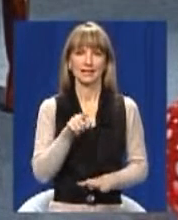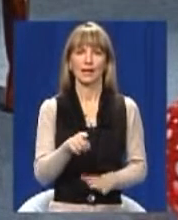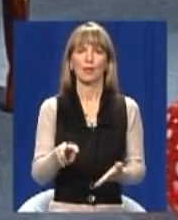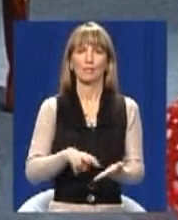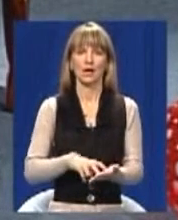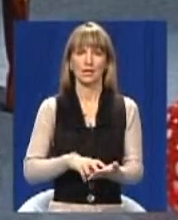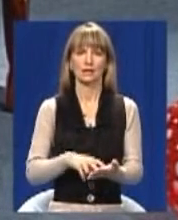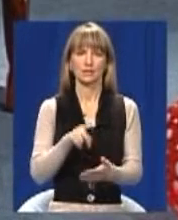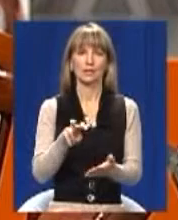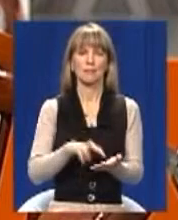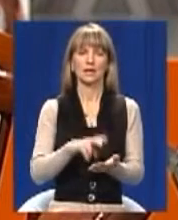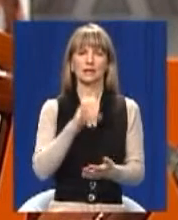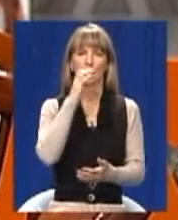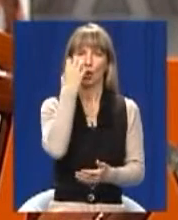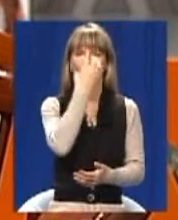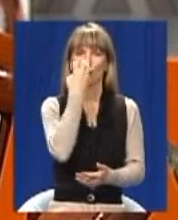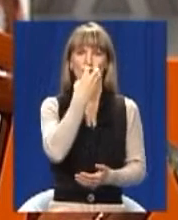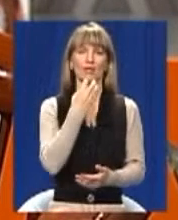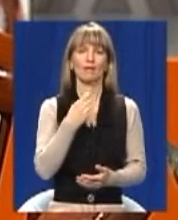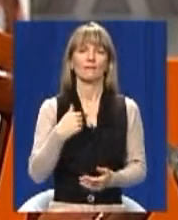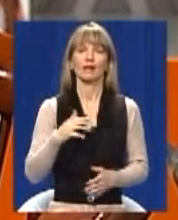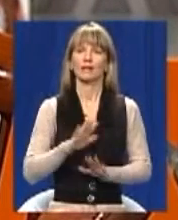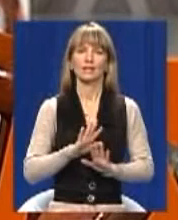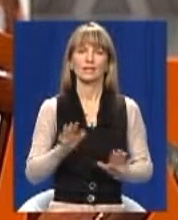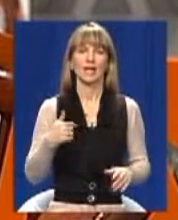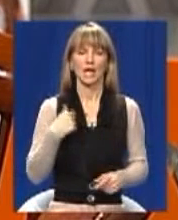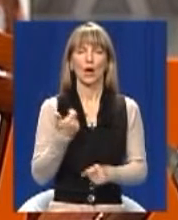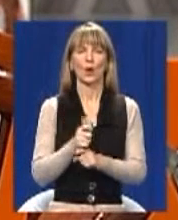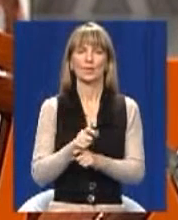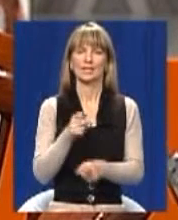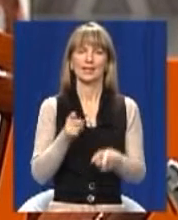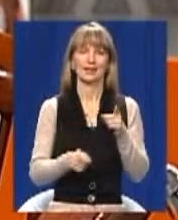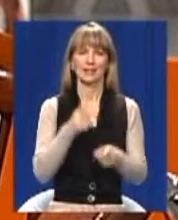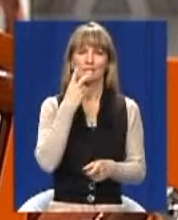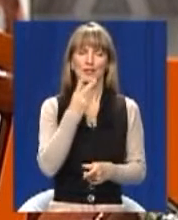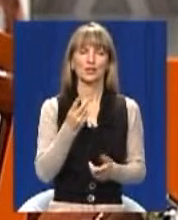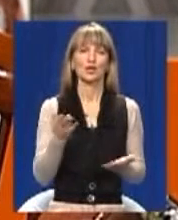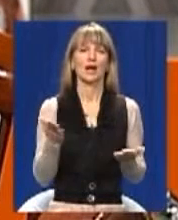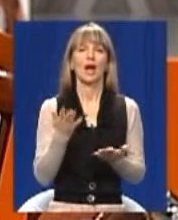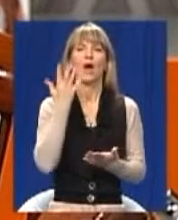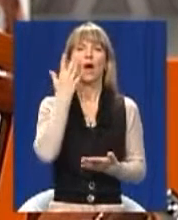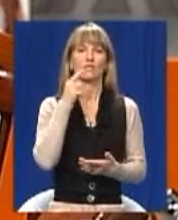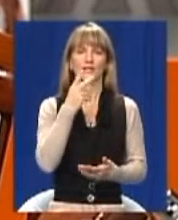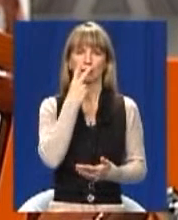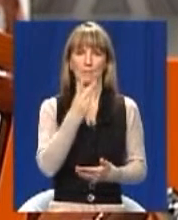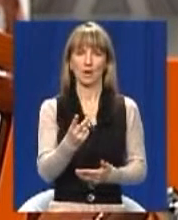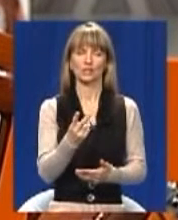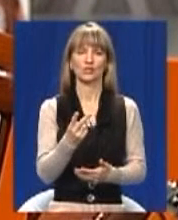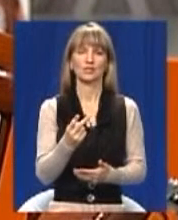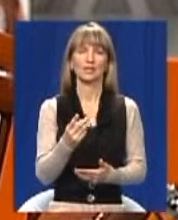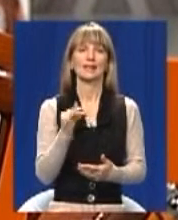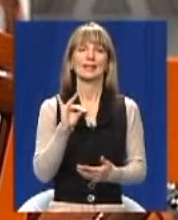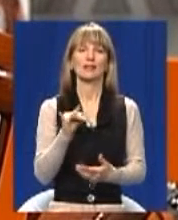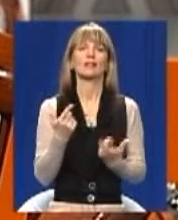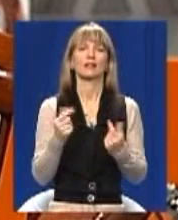бояться загалом. А боїшся ти клоунів? Я ні, тому що я дуже їх рідко бачу. А як ти їх, коли ти їх бачила і